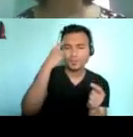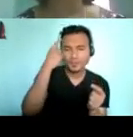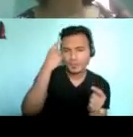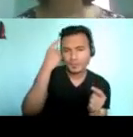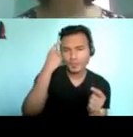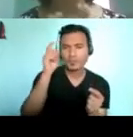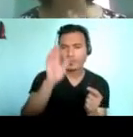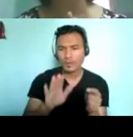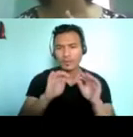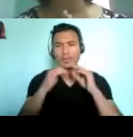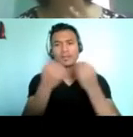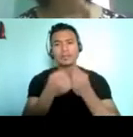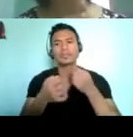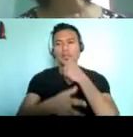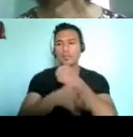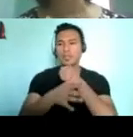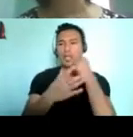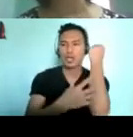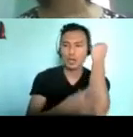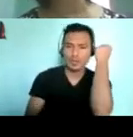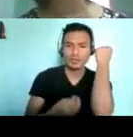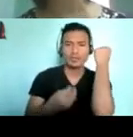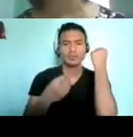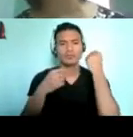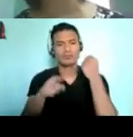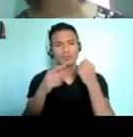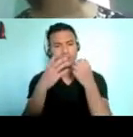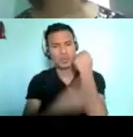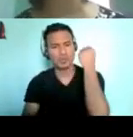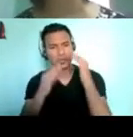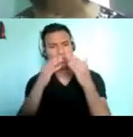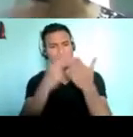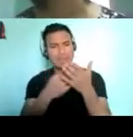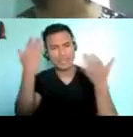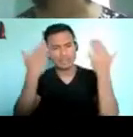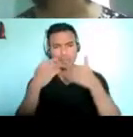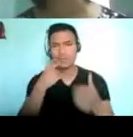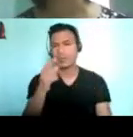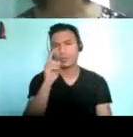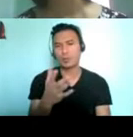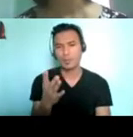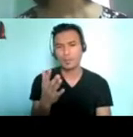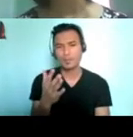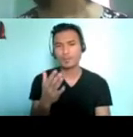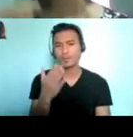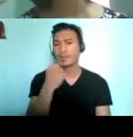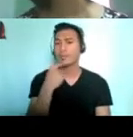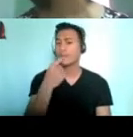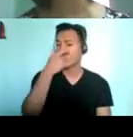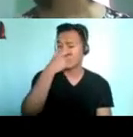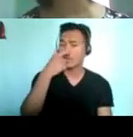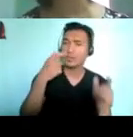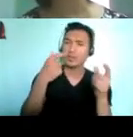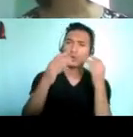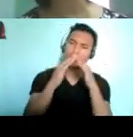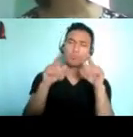संरचना सामाजिक संरचना होइन त्यो गरिबी सरिबी यो होइन कि गरिबको घरमा मात्रै हिंसा छ भने म मान्दिनँ गरिबी भन्ने कुरा किनभने धनीहरूको घरमा पनि